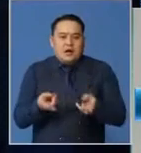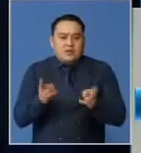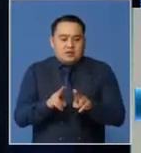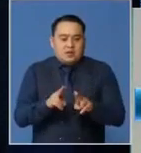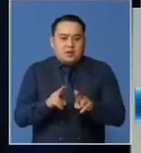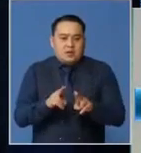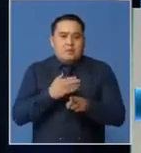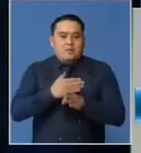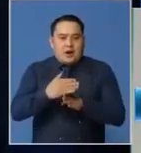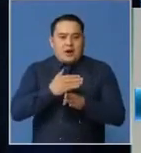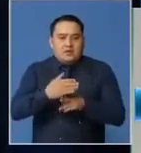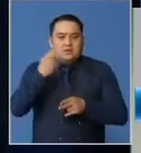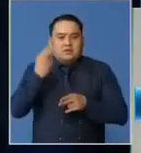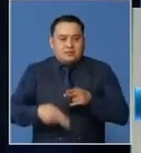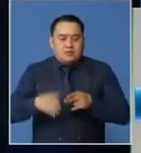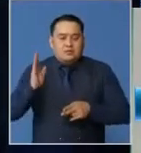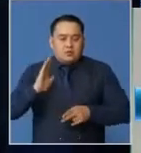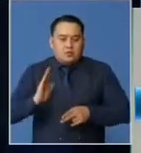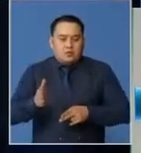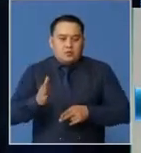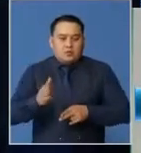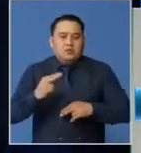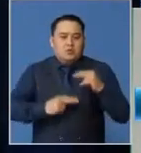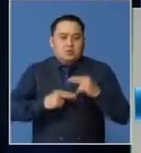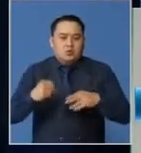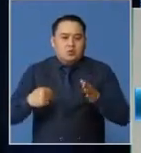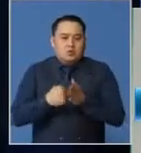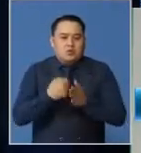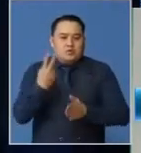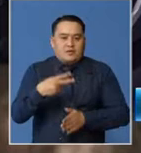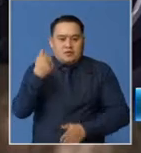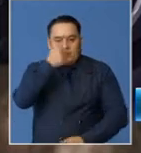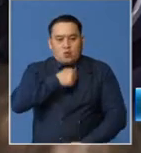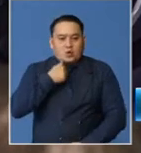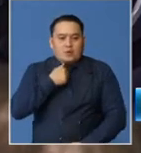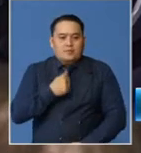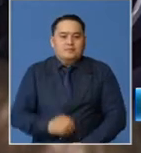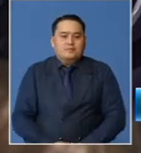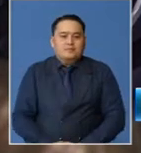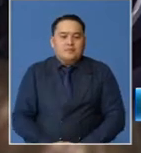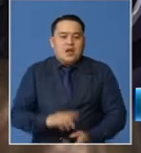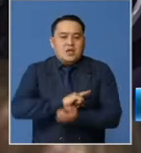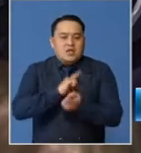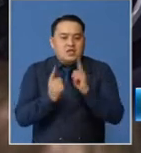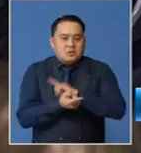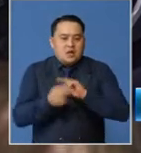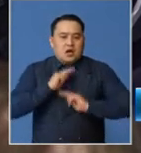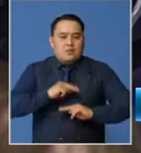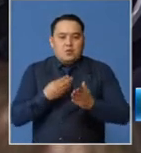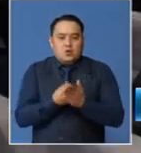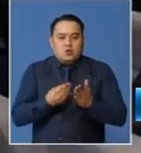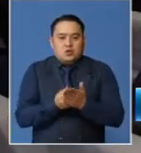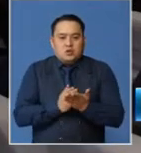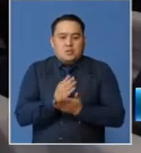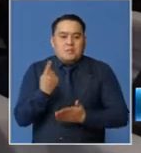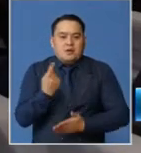будем поэтапно завершать и строить до 2020 года. Положительные перемены ждут работников бюджетной сферы.